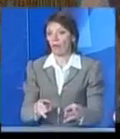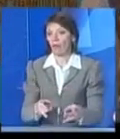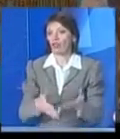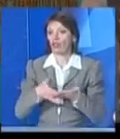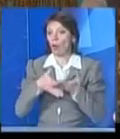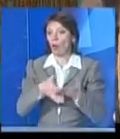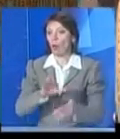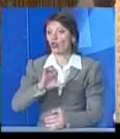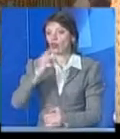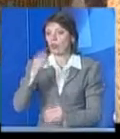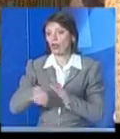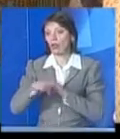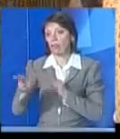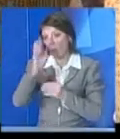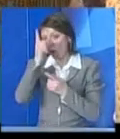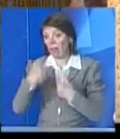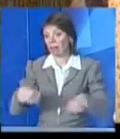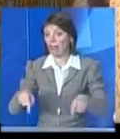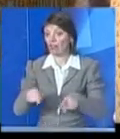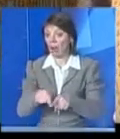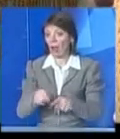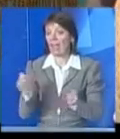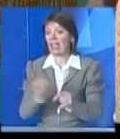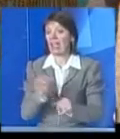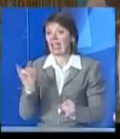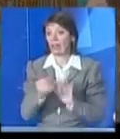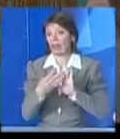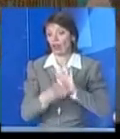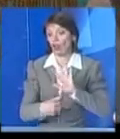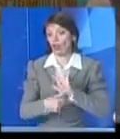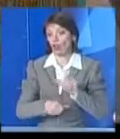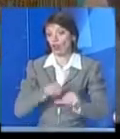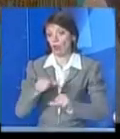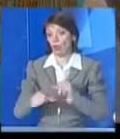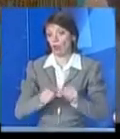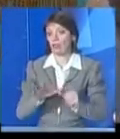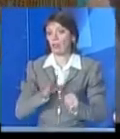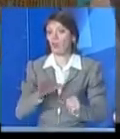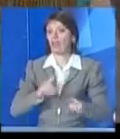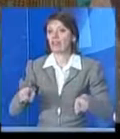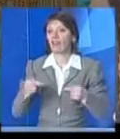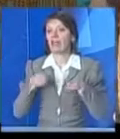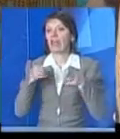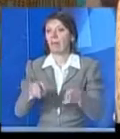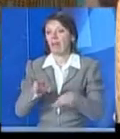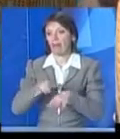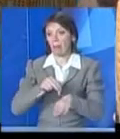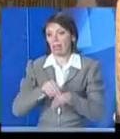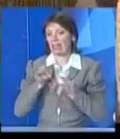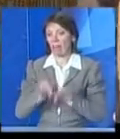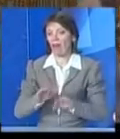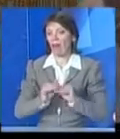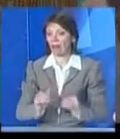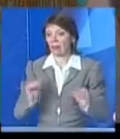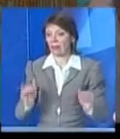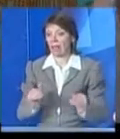допомоги соціальної з боку держави. І тому в 96-му році була створена кримінальна міліція у справах дітей, були створені